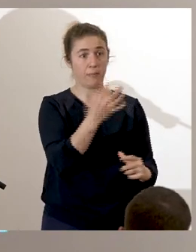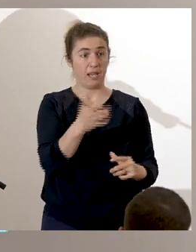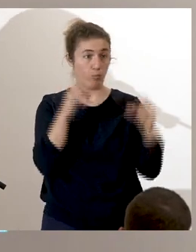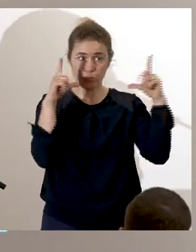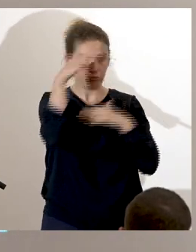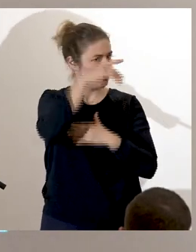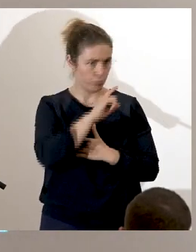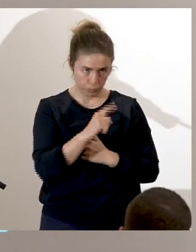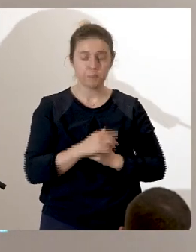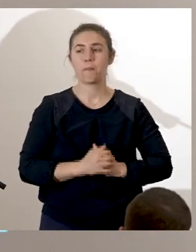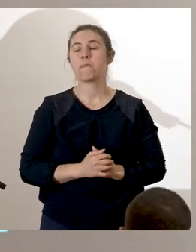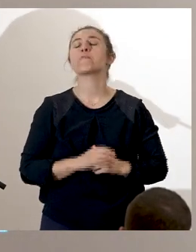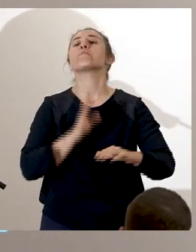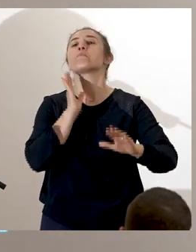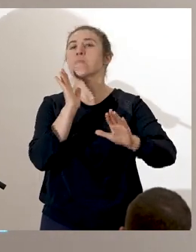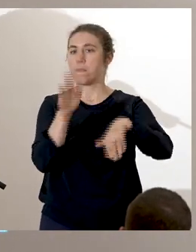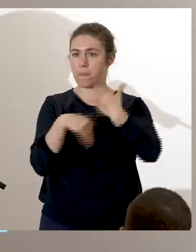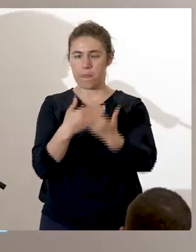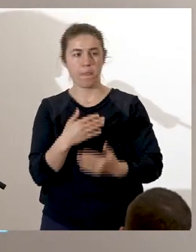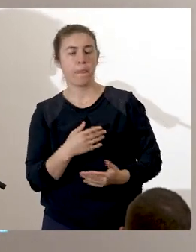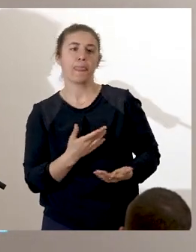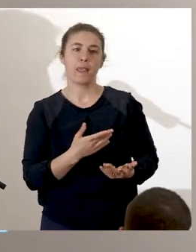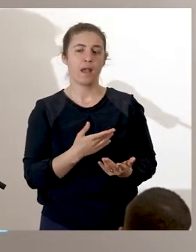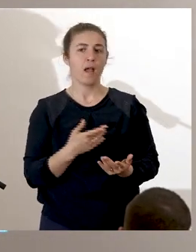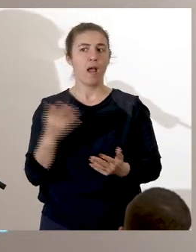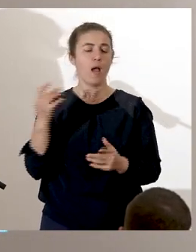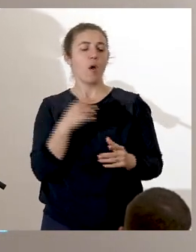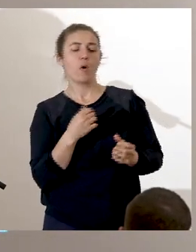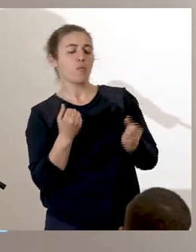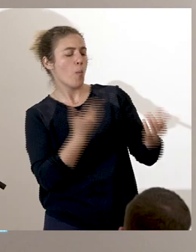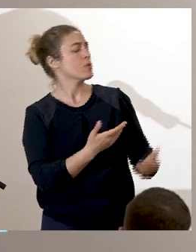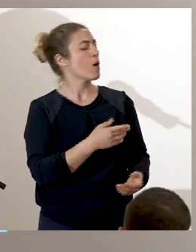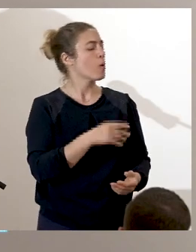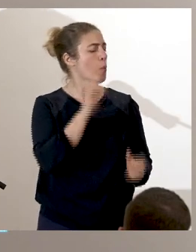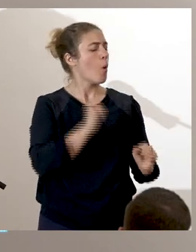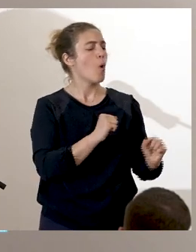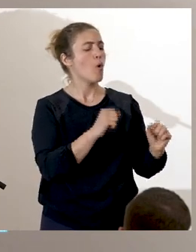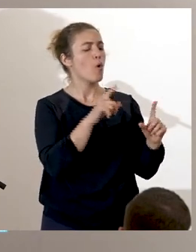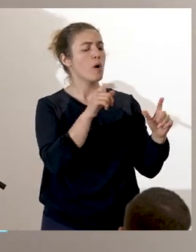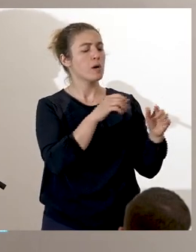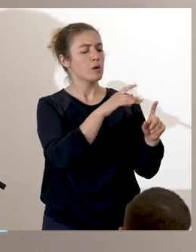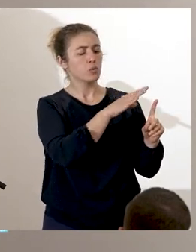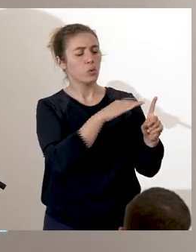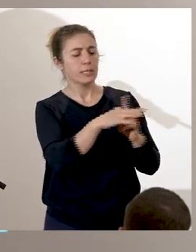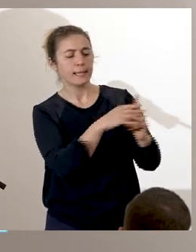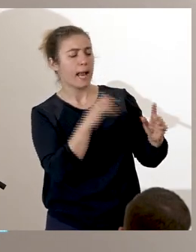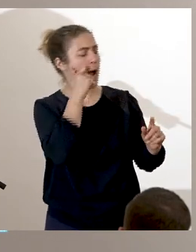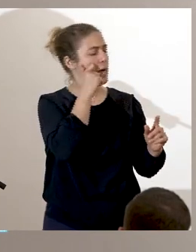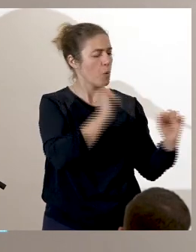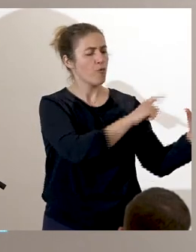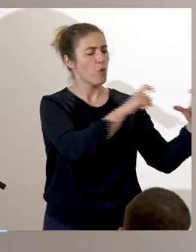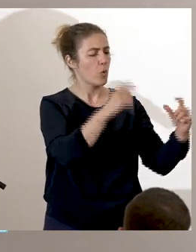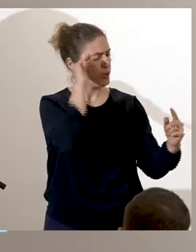être incité à rapporter des types ethnologiques pour l'étude des différentes races de la